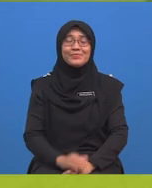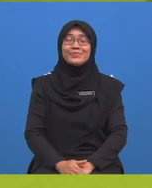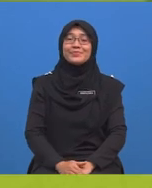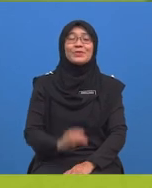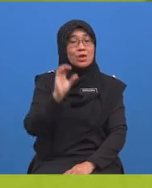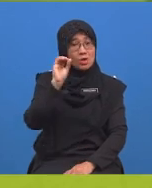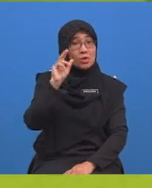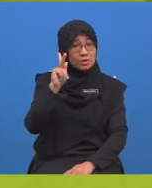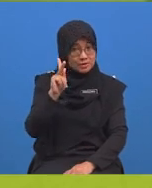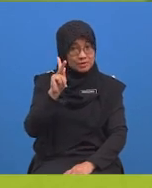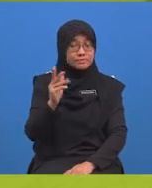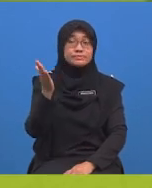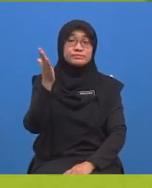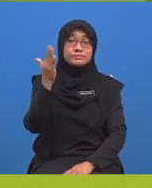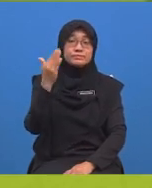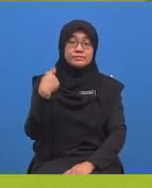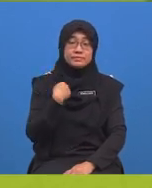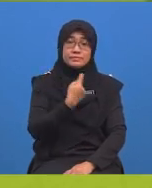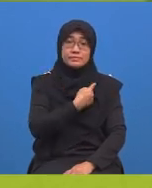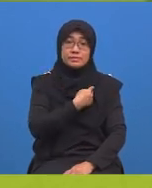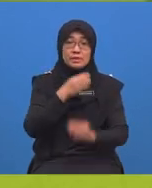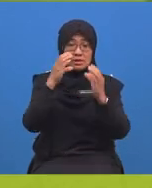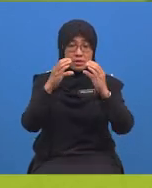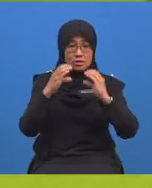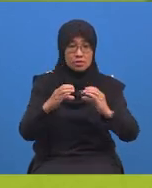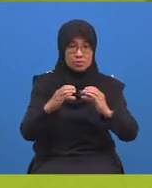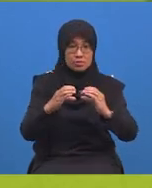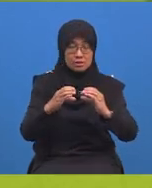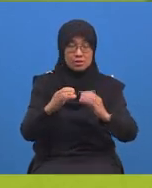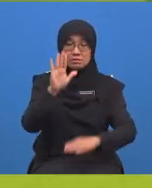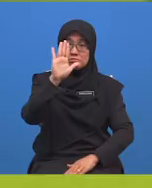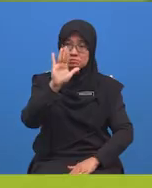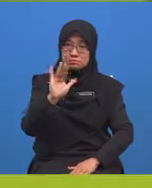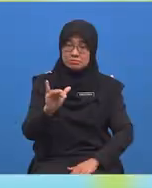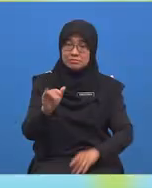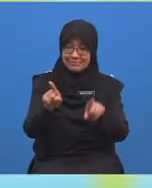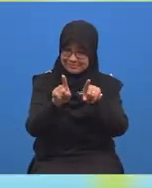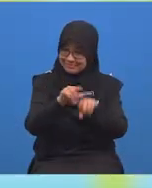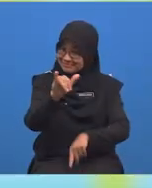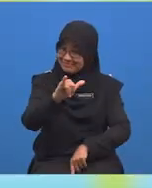Baiklah murid-murid, jom kita cuba cara yang sama bagi contoh berikut.